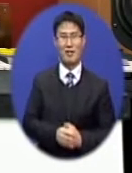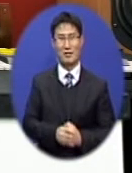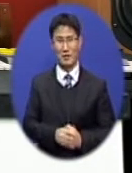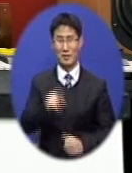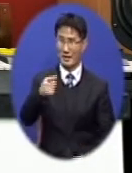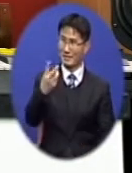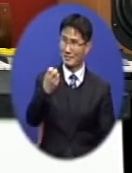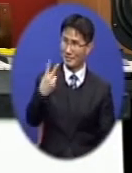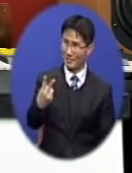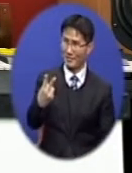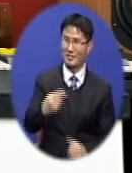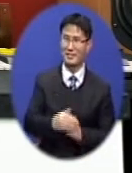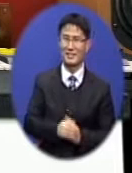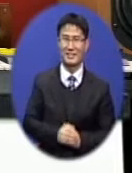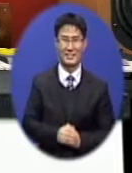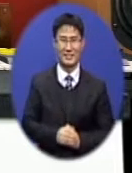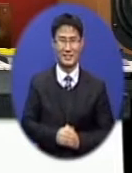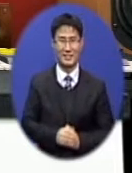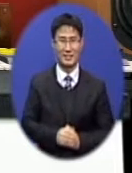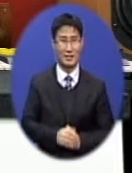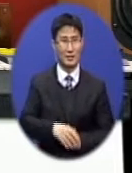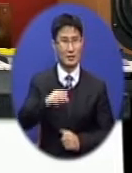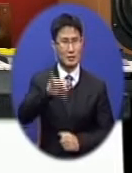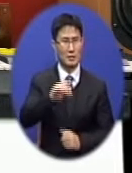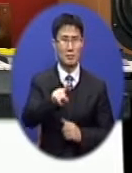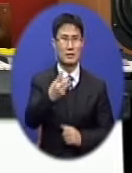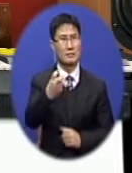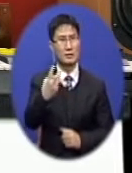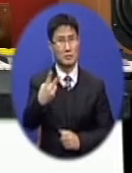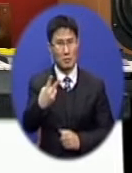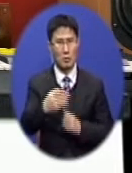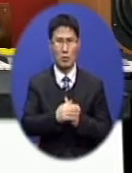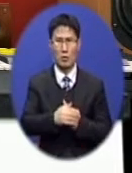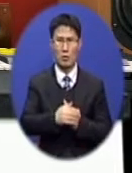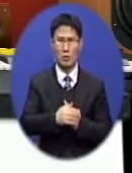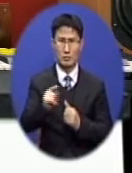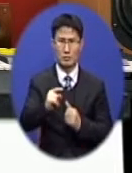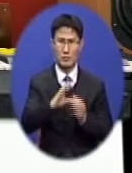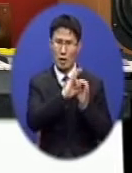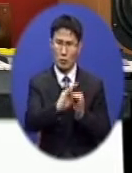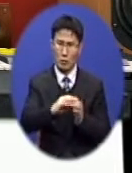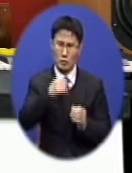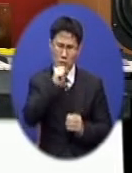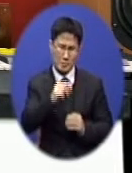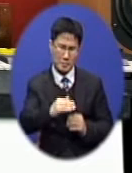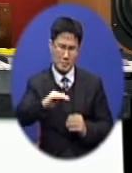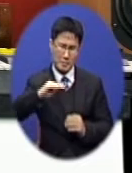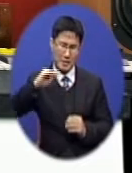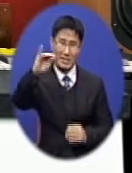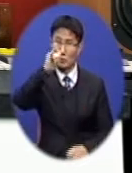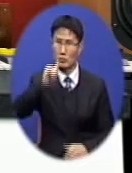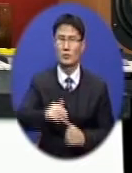오, 132표. 첫 번에 132표면 엄청 올라갈 수 있는 가능성이 네. 있는 거예요.